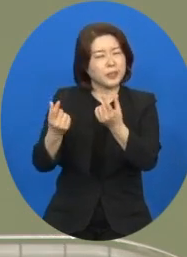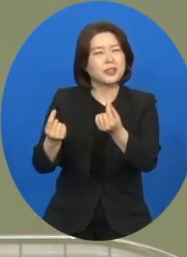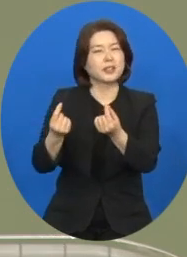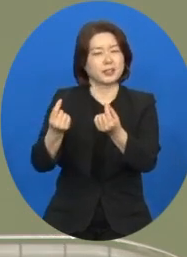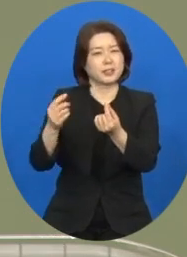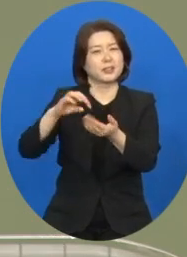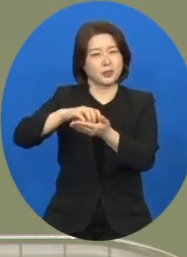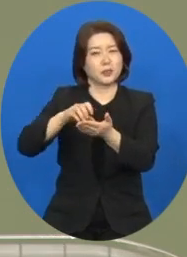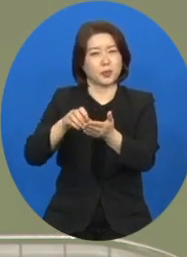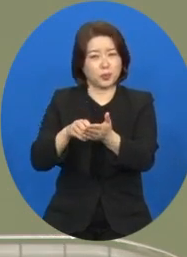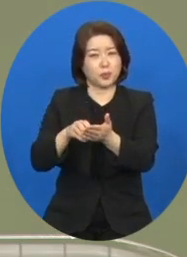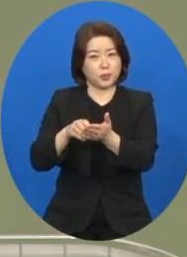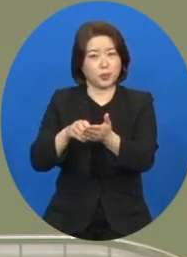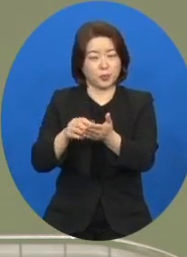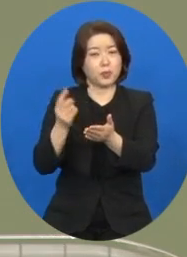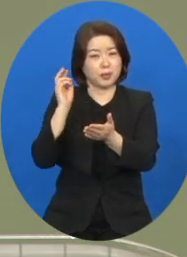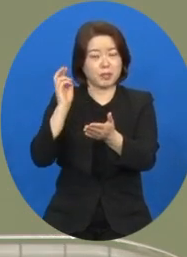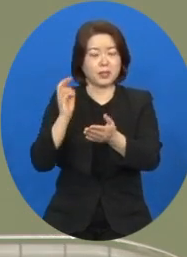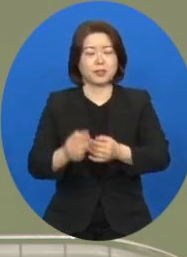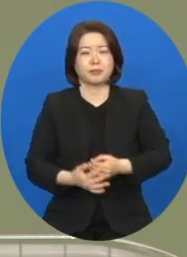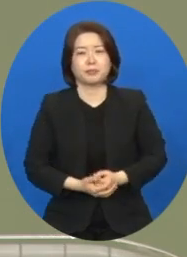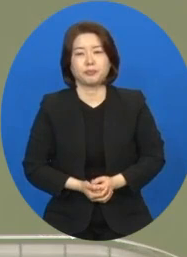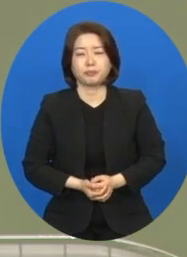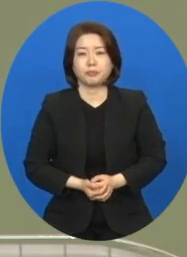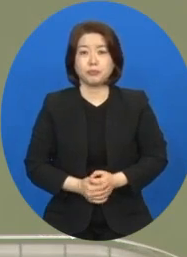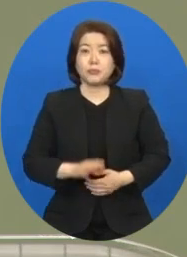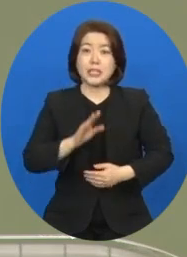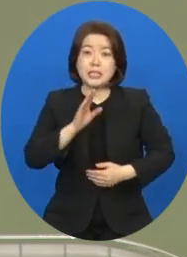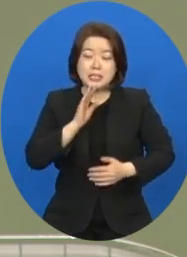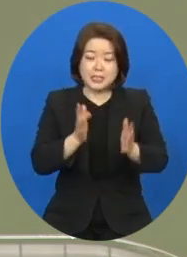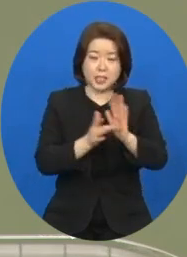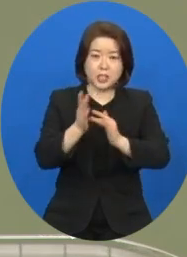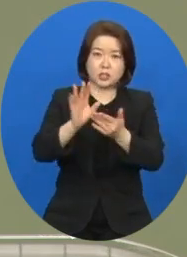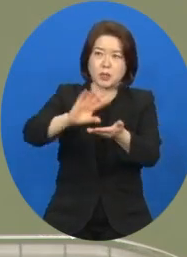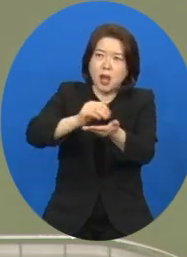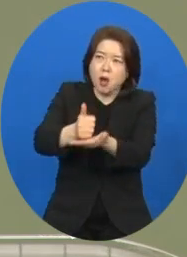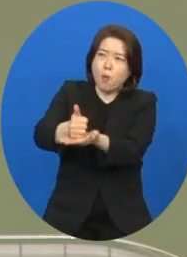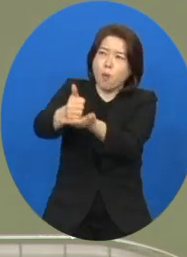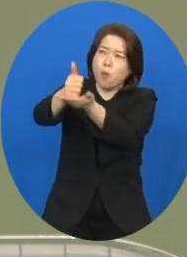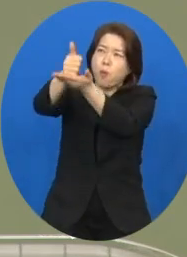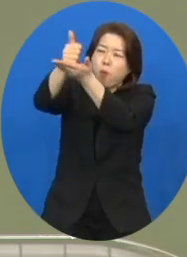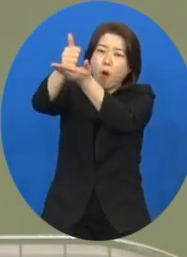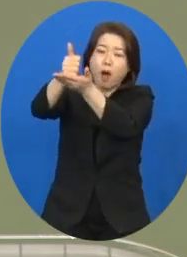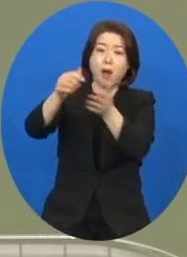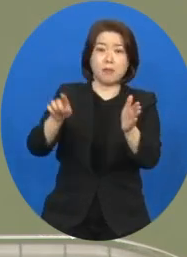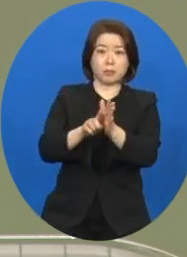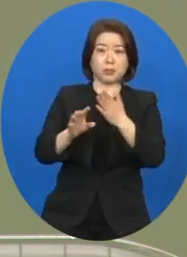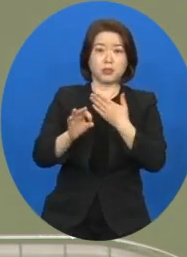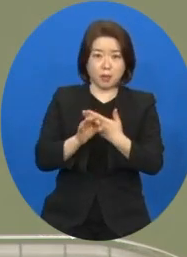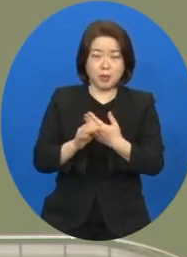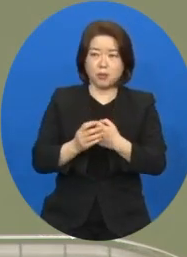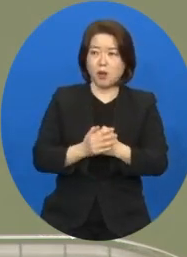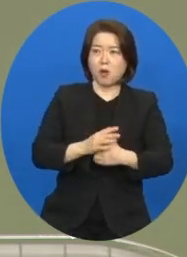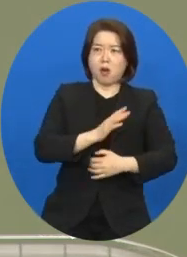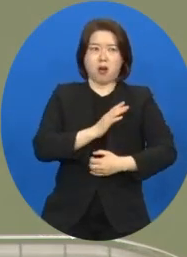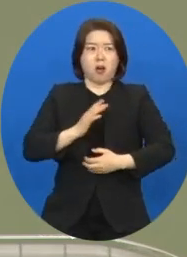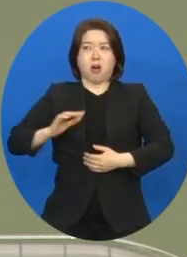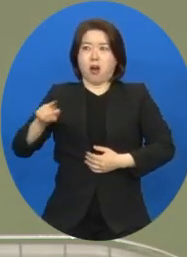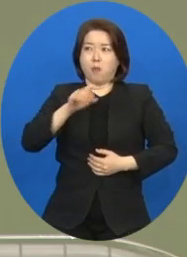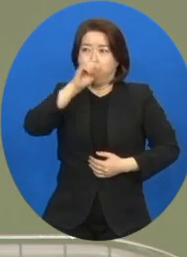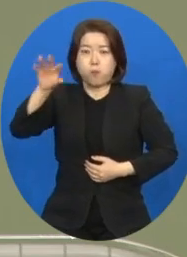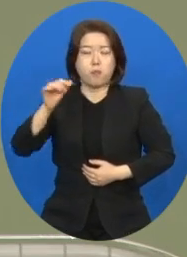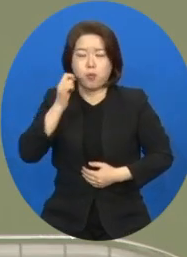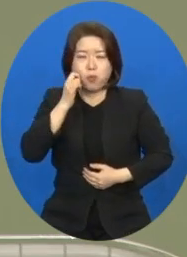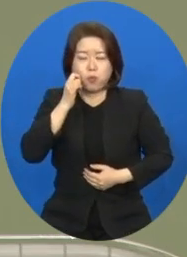충고하는 정도인 거죠. 진짜 예수님이 그리스도라고 정말 믿었다면 감히 어떻게 그렇게